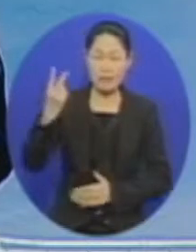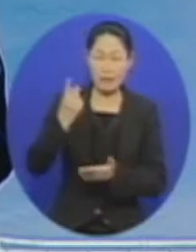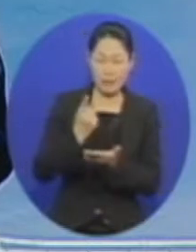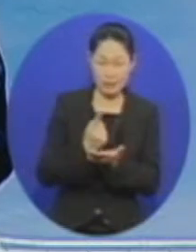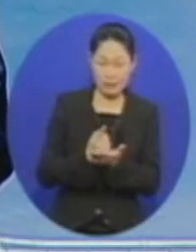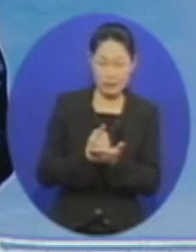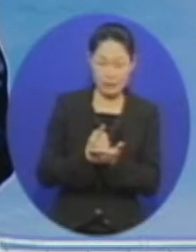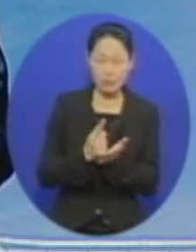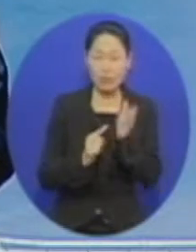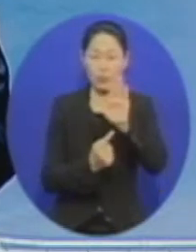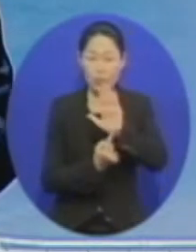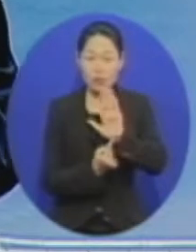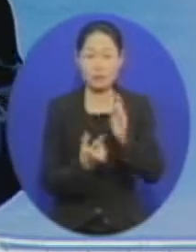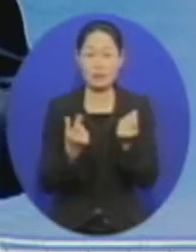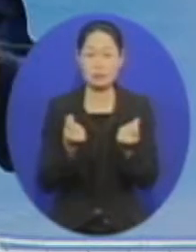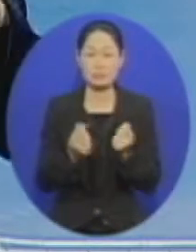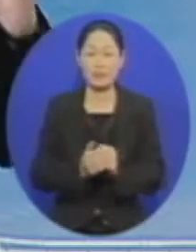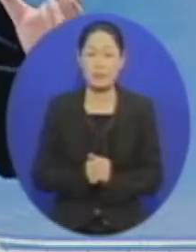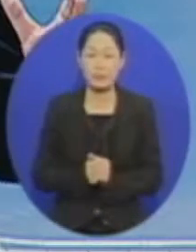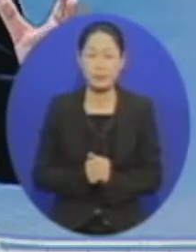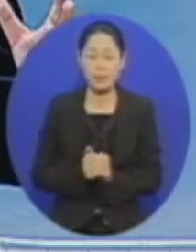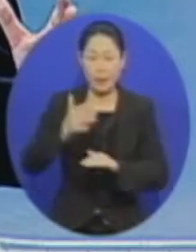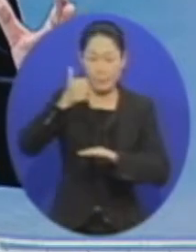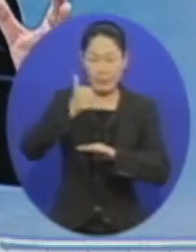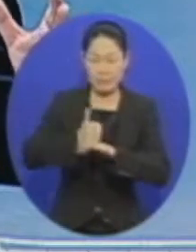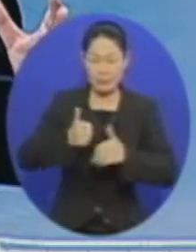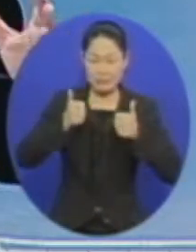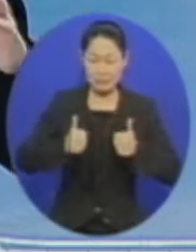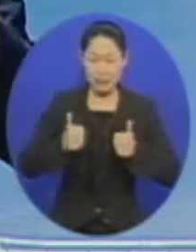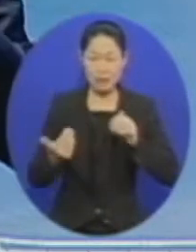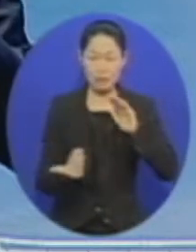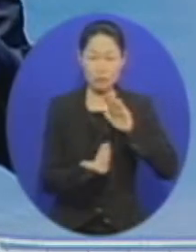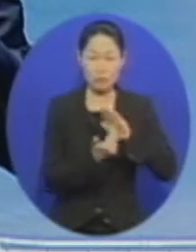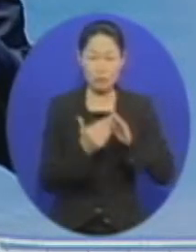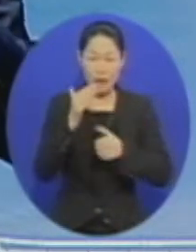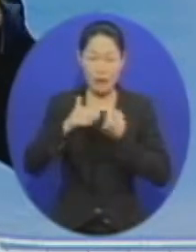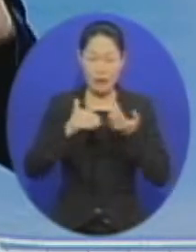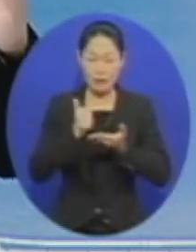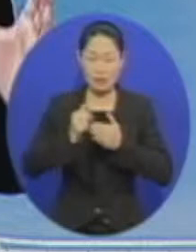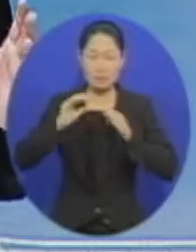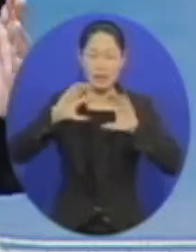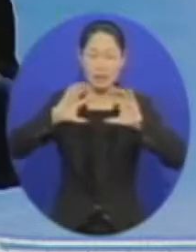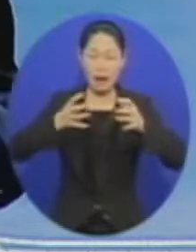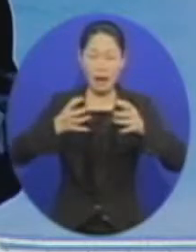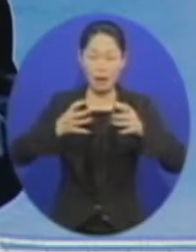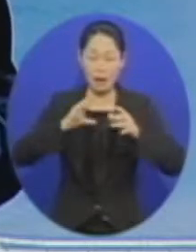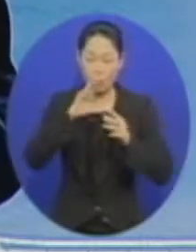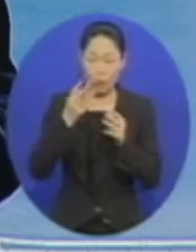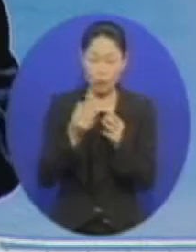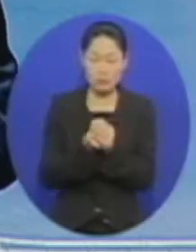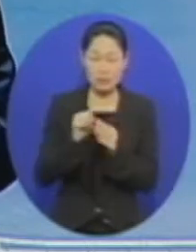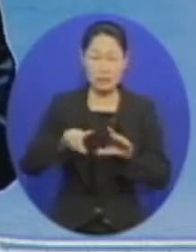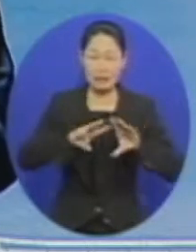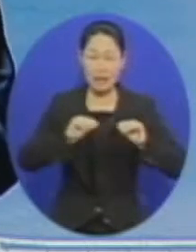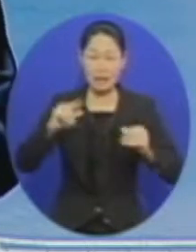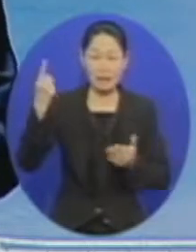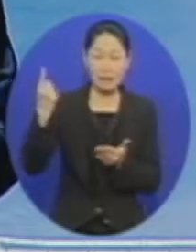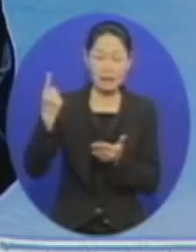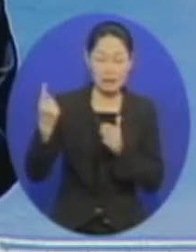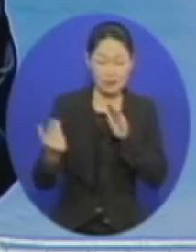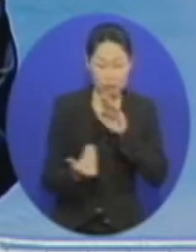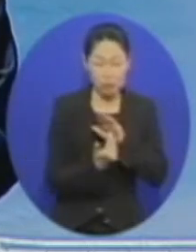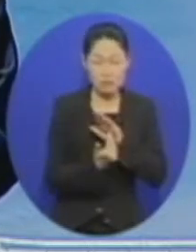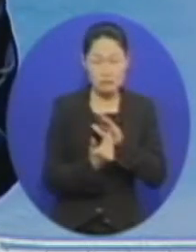사건 됩니다 아 마지막 심판이 이루어지고 하나님의 나라가 온전히 이 땅에 이루어지는 그 날을